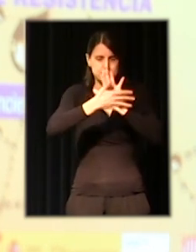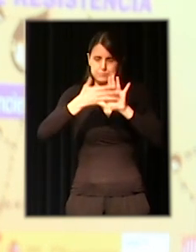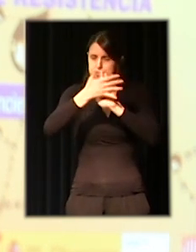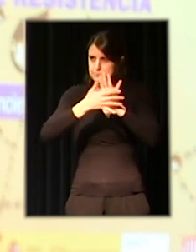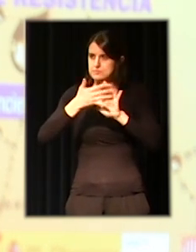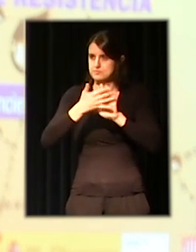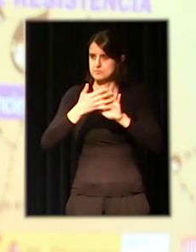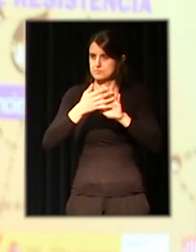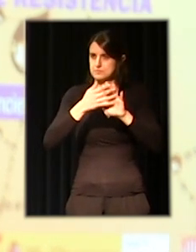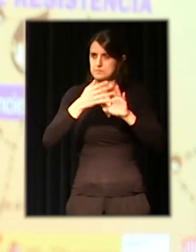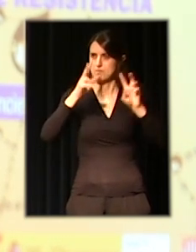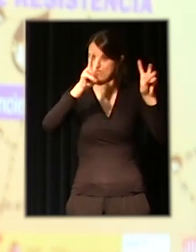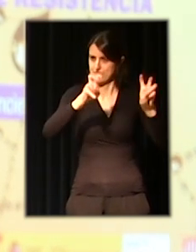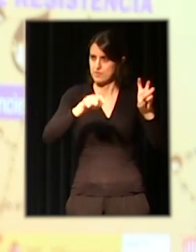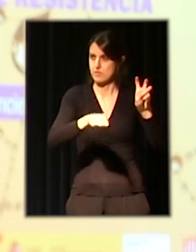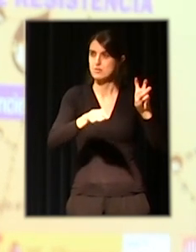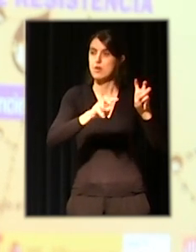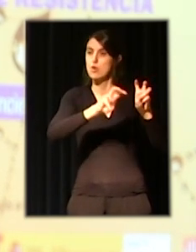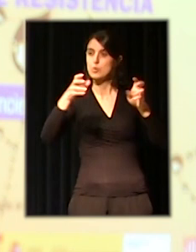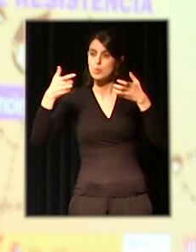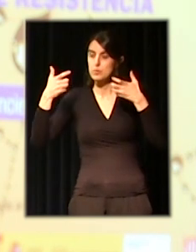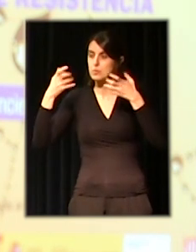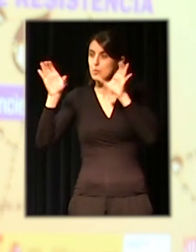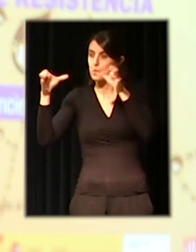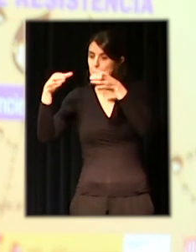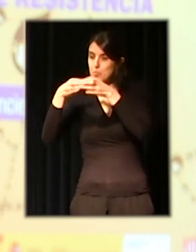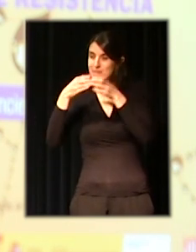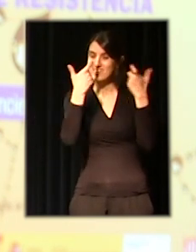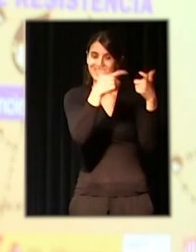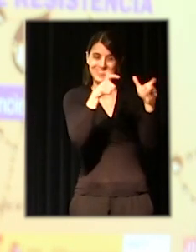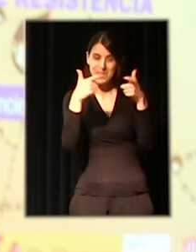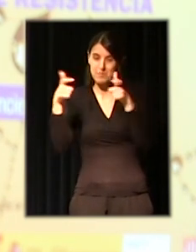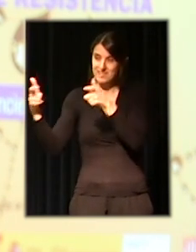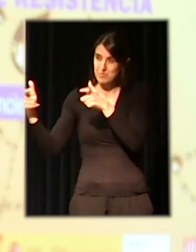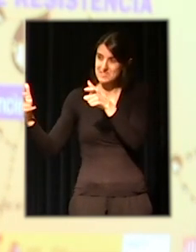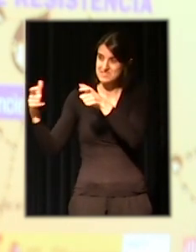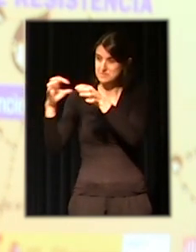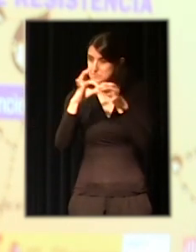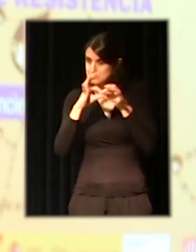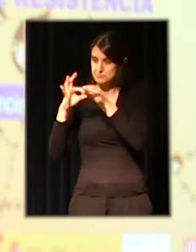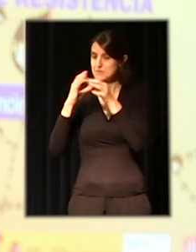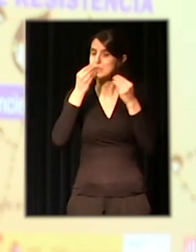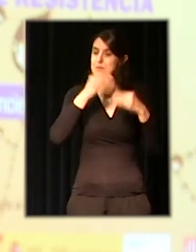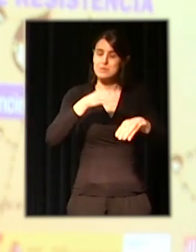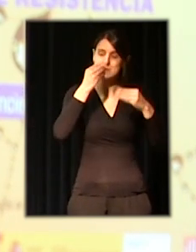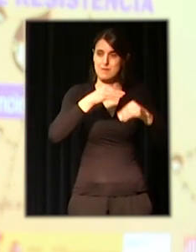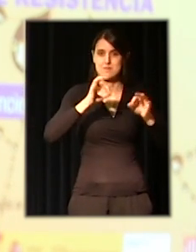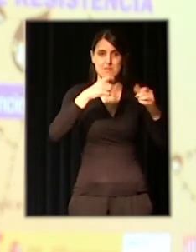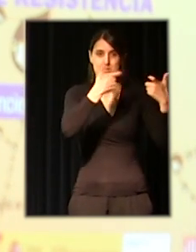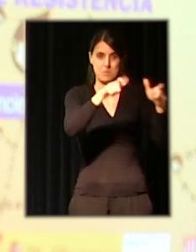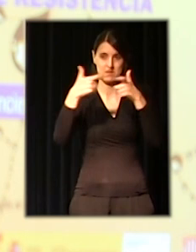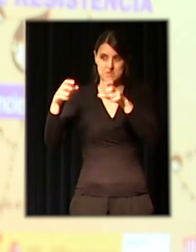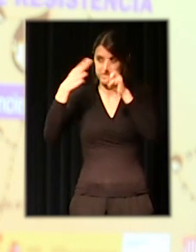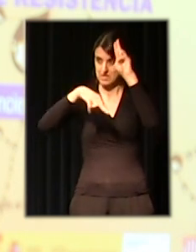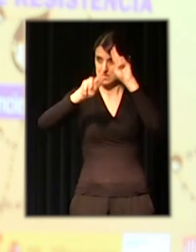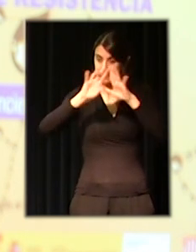per abordar tot això. Hi ha un grup interdepartamental en el govern format per representants de diferents departaments que ha